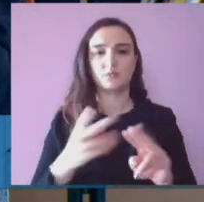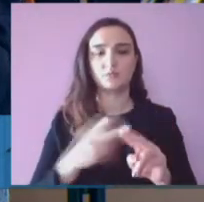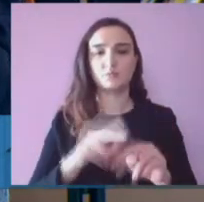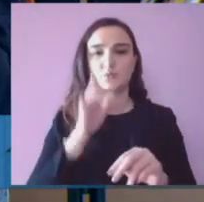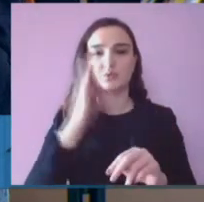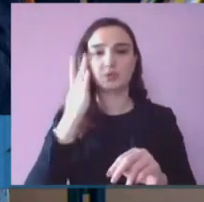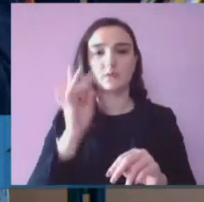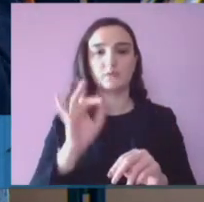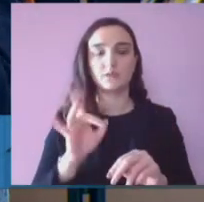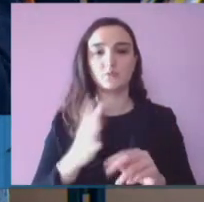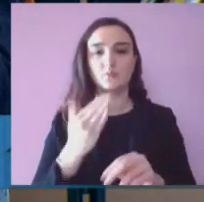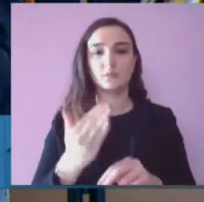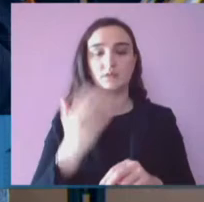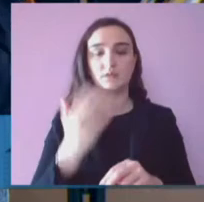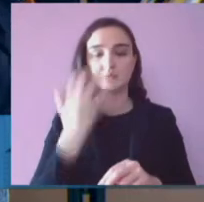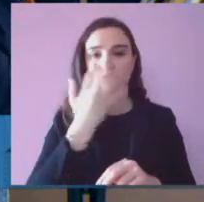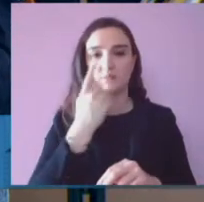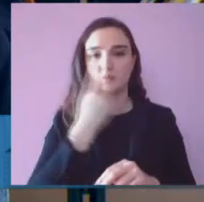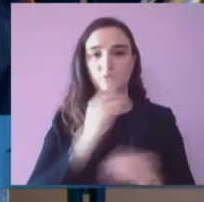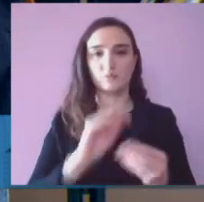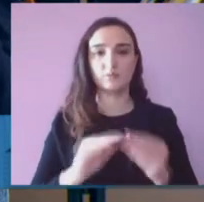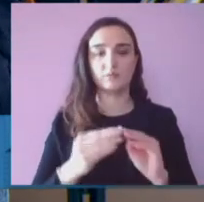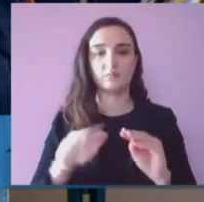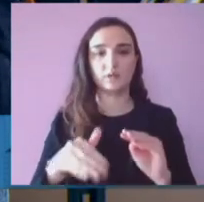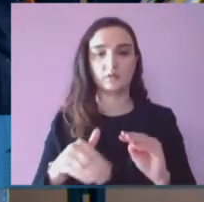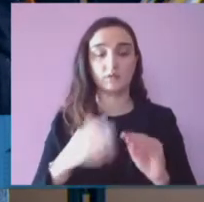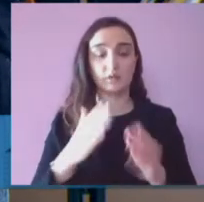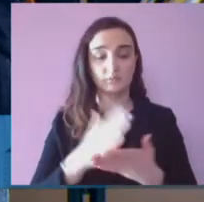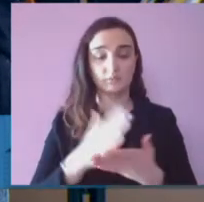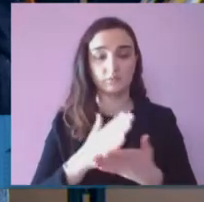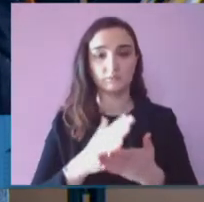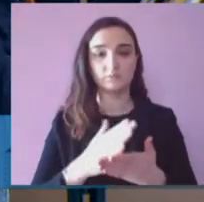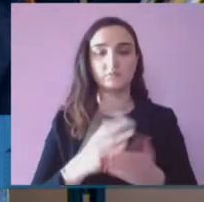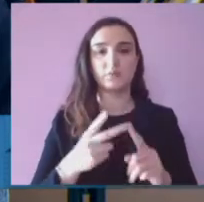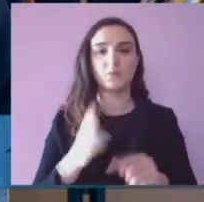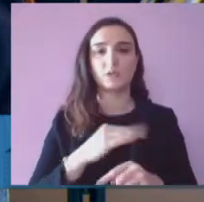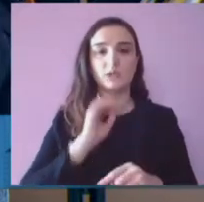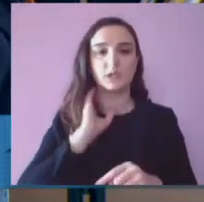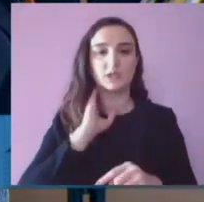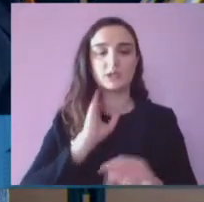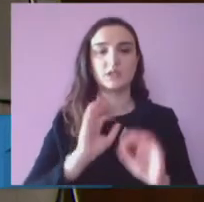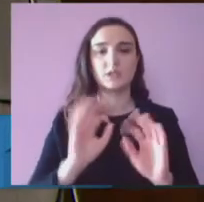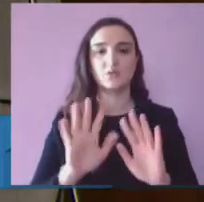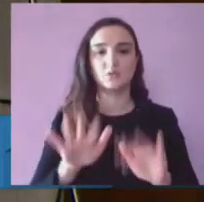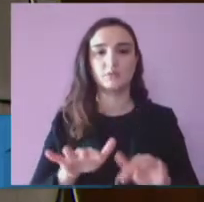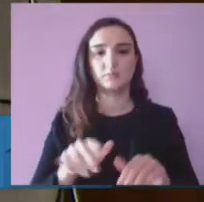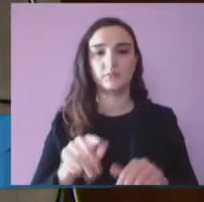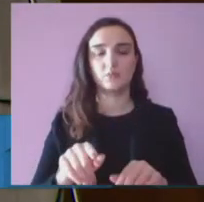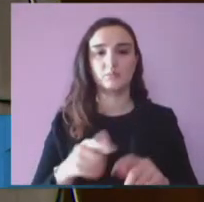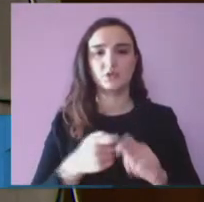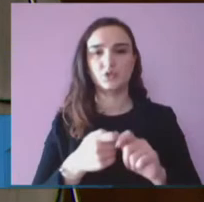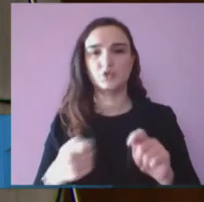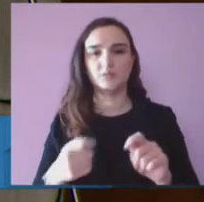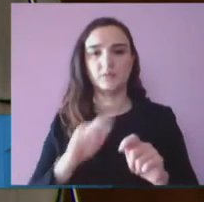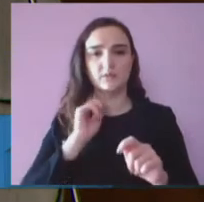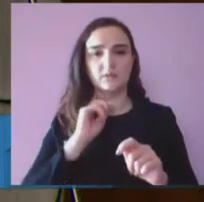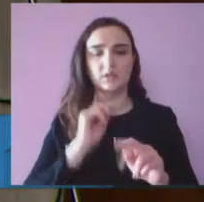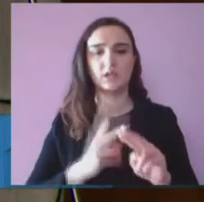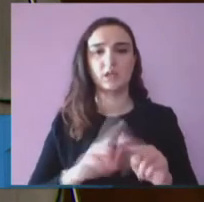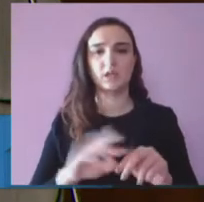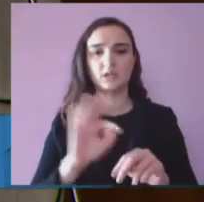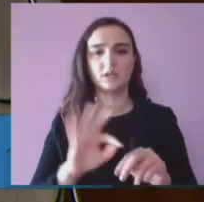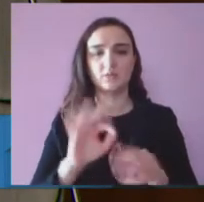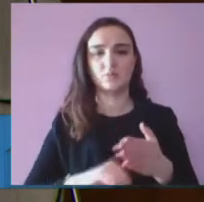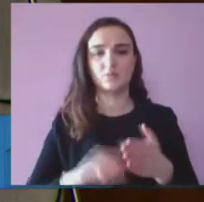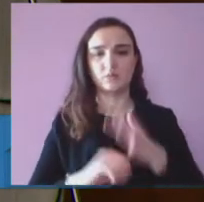თუ მას მხედველობის პრობლემა აქვს, მხედველობა ერთია და მეორე არის კისრის არასწორი მდებარეობა, რომელიც ჭიმავს კისრის კუნთებს და აქედან ტკივა თავი თორემ.